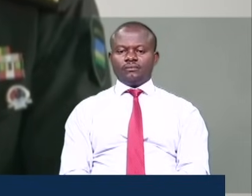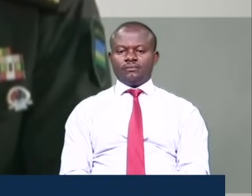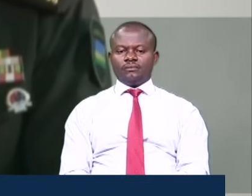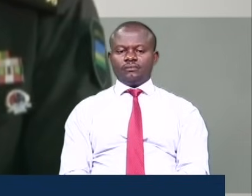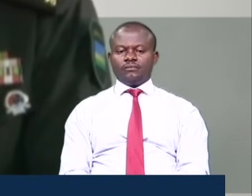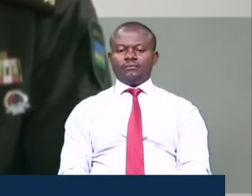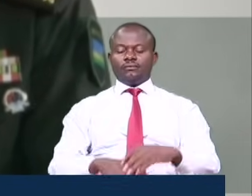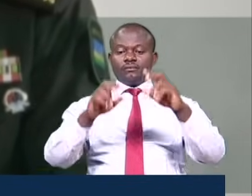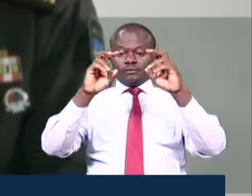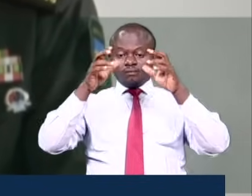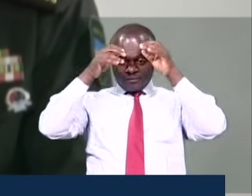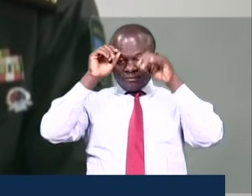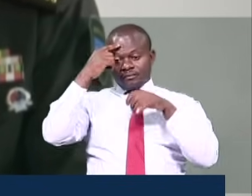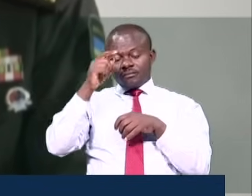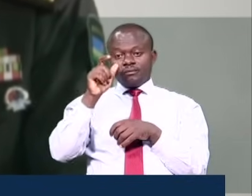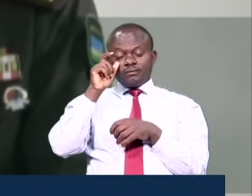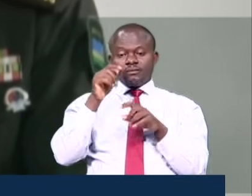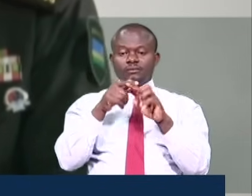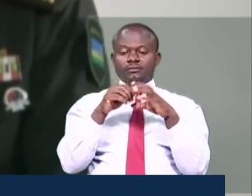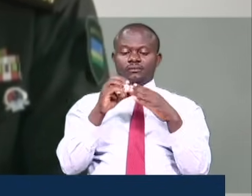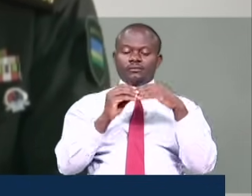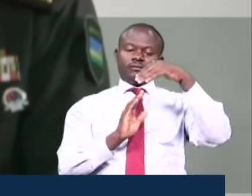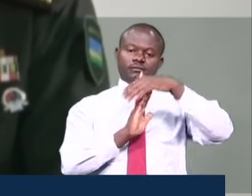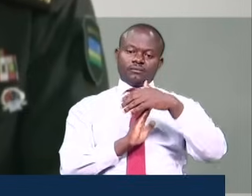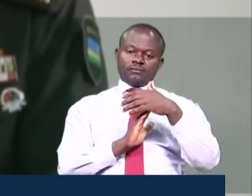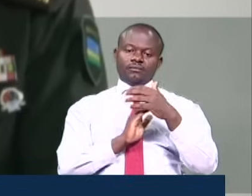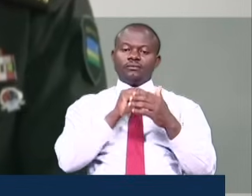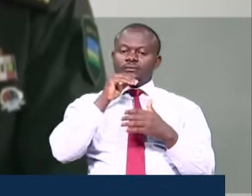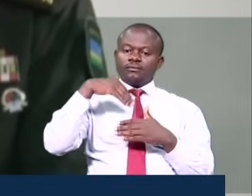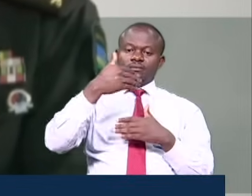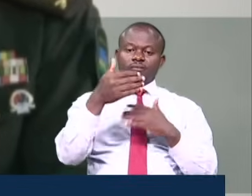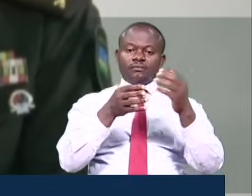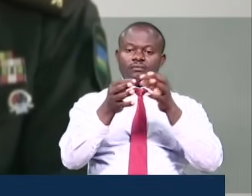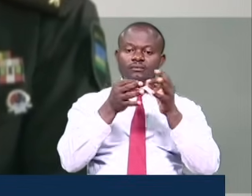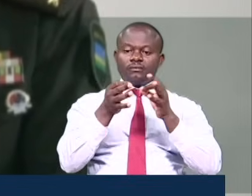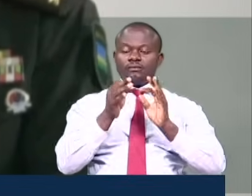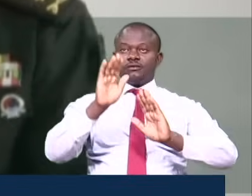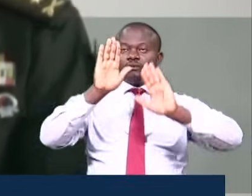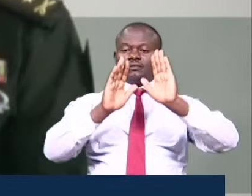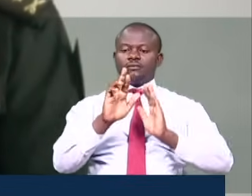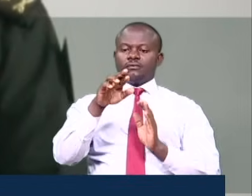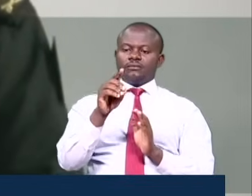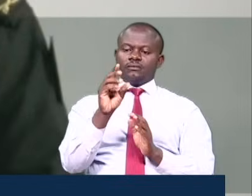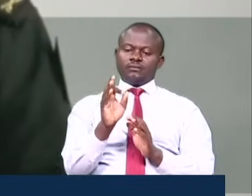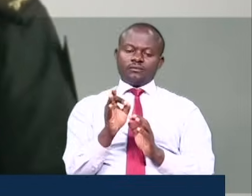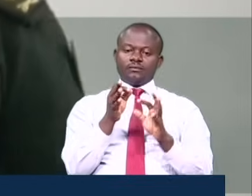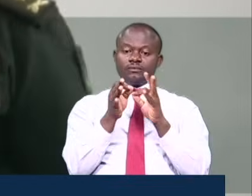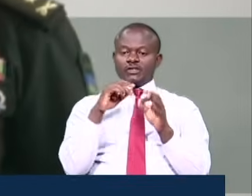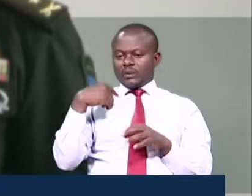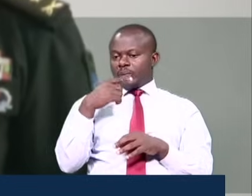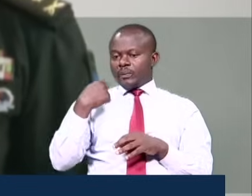Ati Perezida wa Repubulika y'u Rwanda akaba n'umugabo w'ikirenga ntahwemo gusobanura uruhare rwa RDF mu gusobanura abo turi